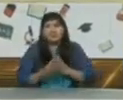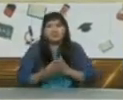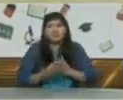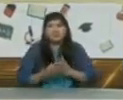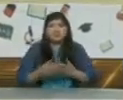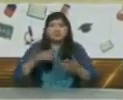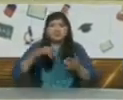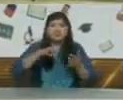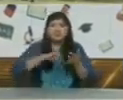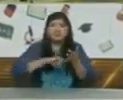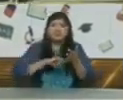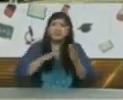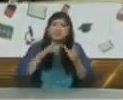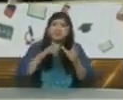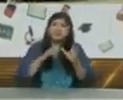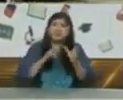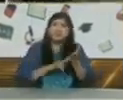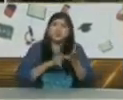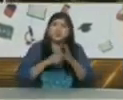स्वांतः सुखाय,